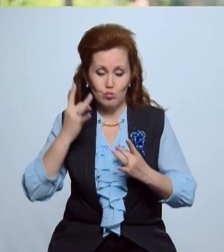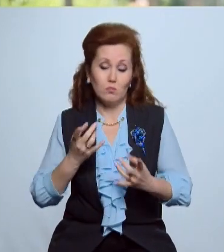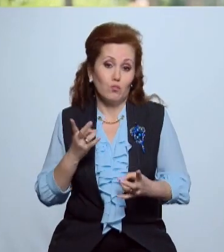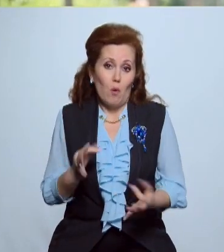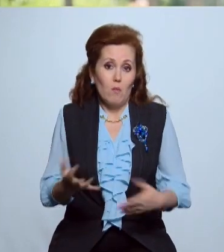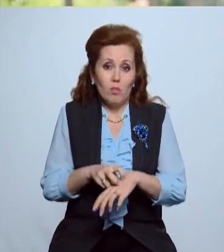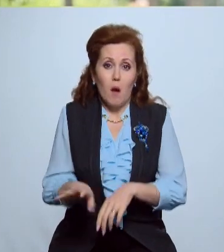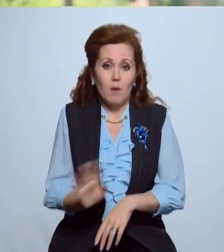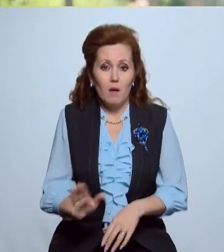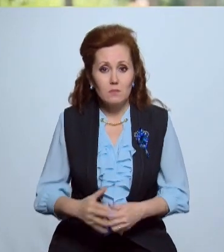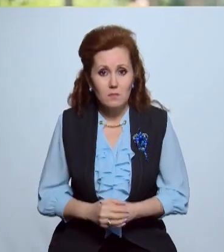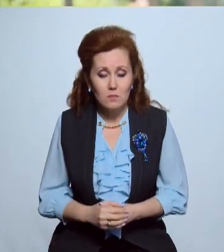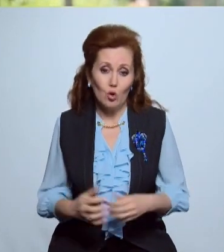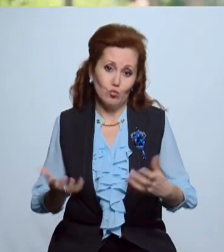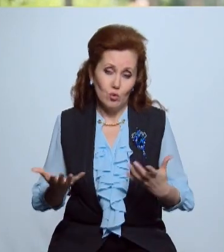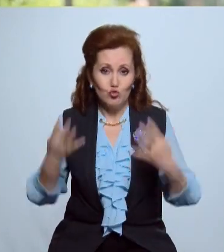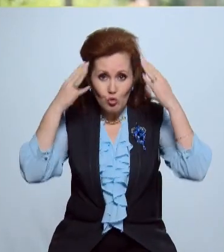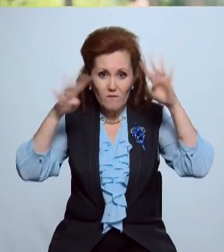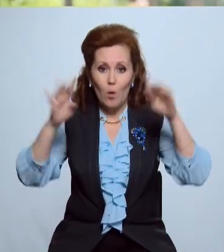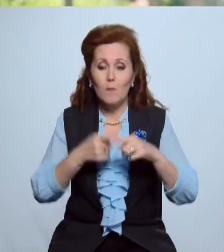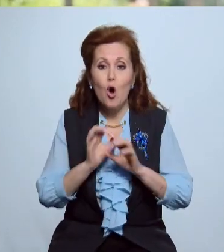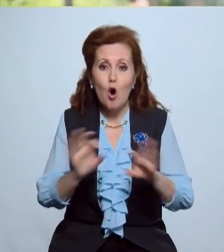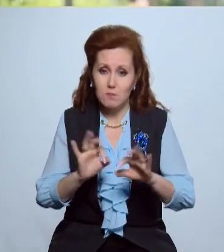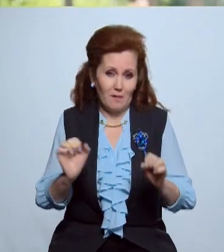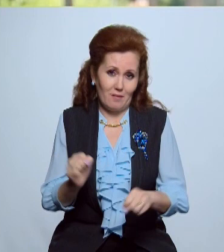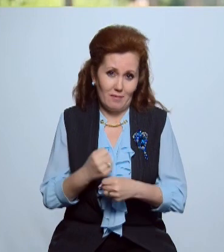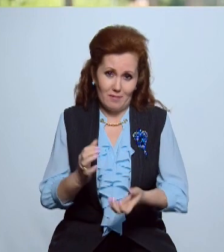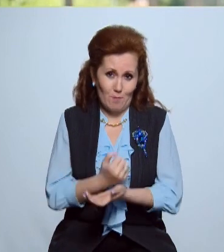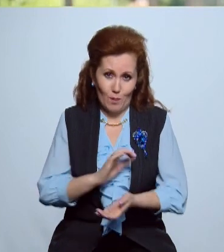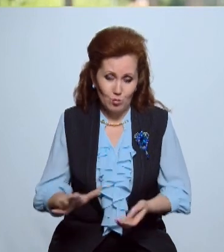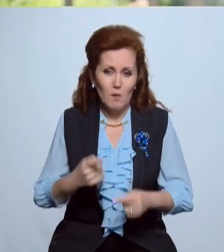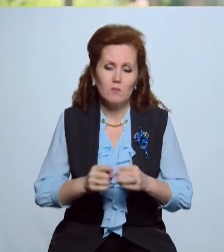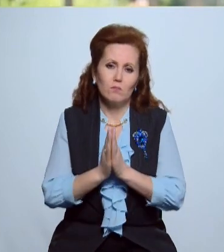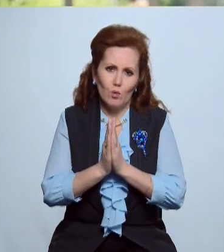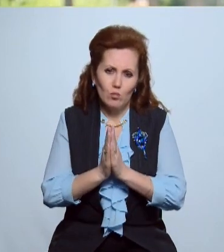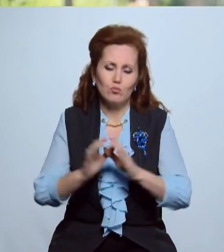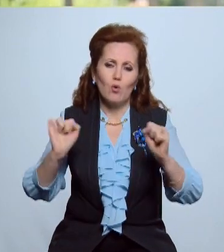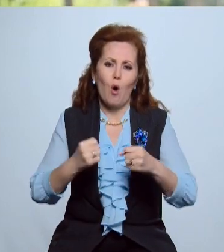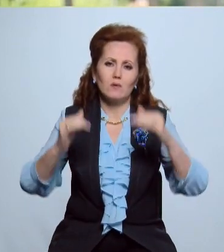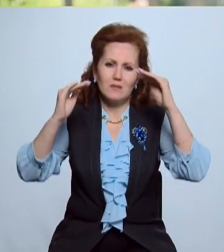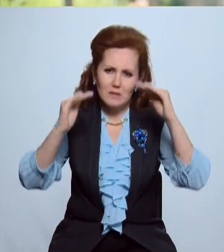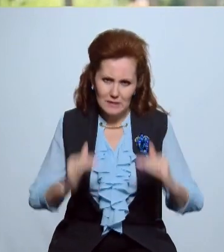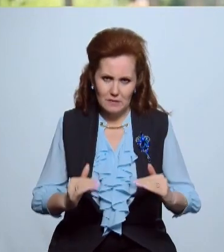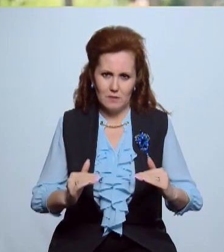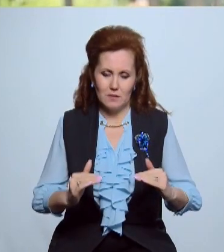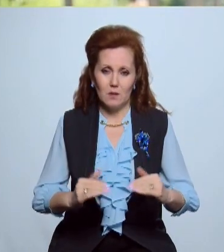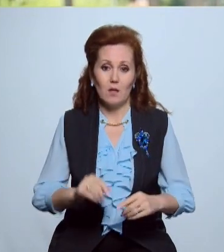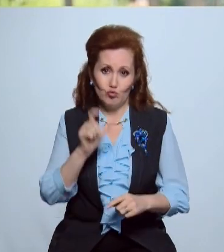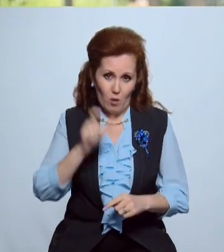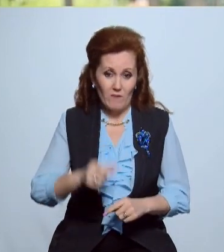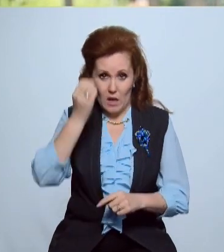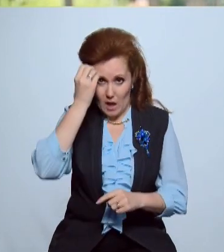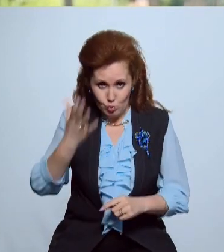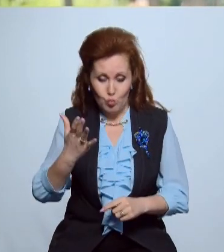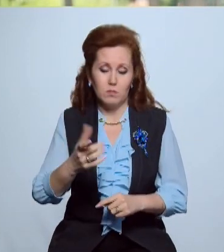но животному это как бы объяснить не получается. Поэтому, учитывая, что человек – это разумное существо, и